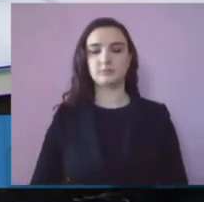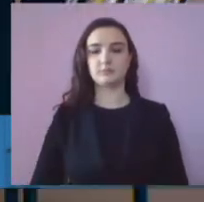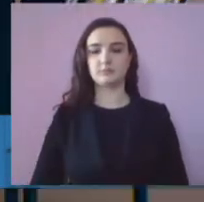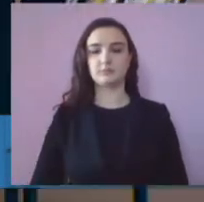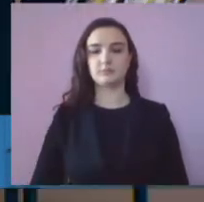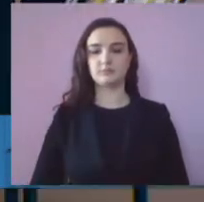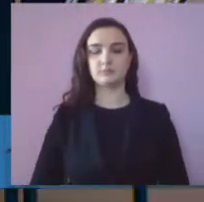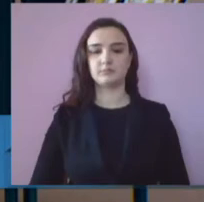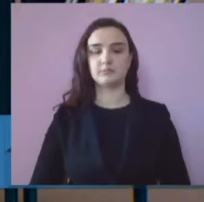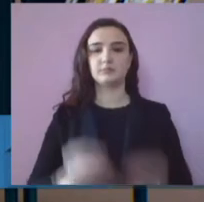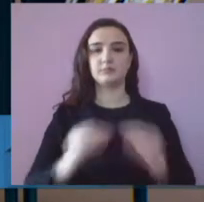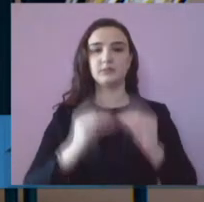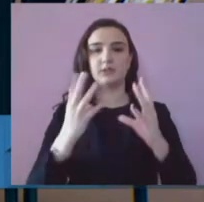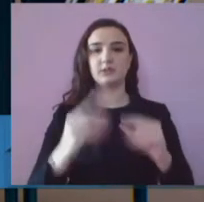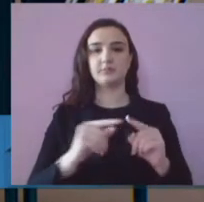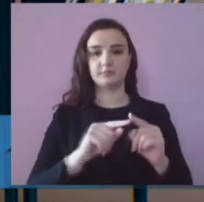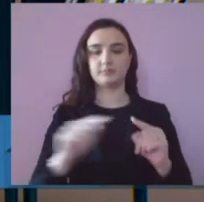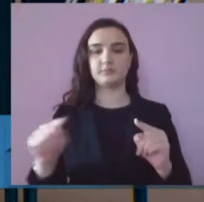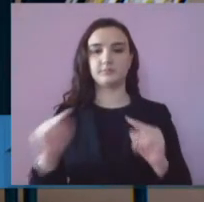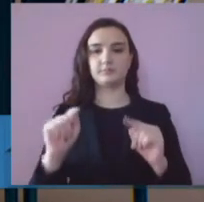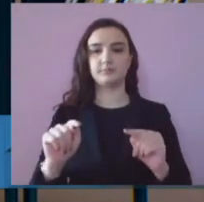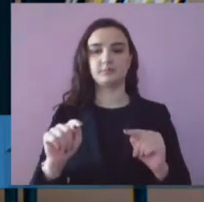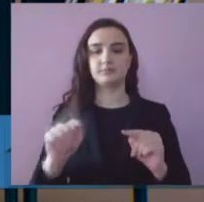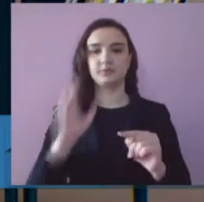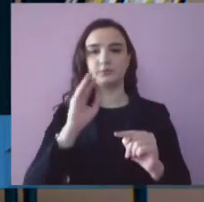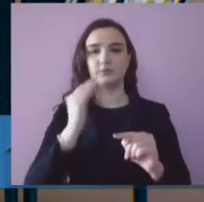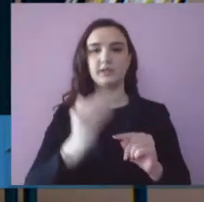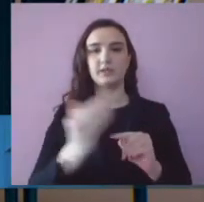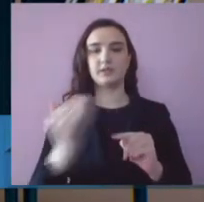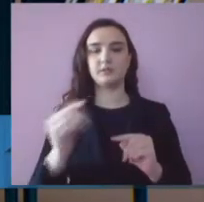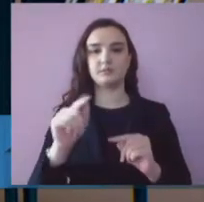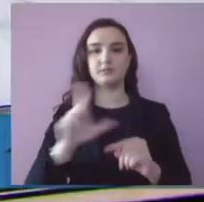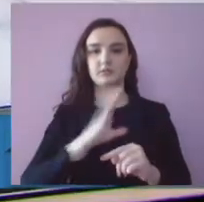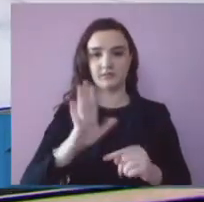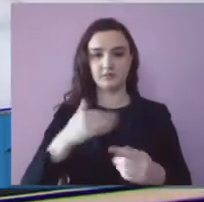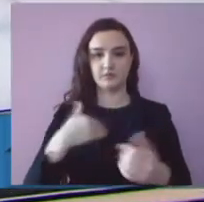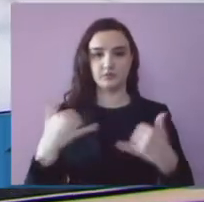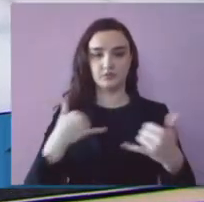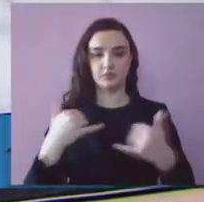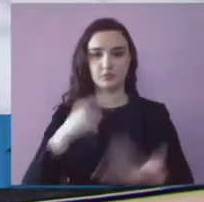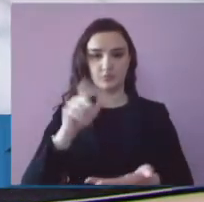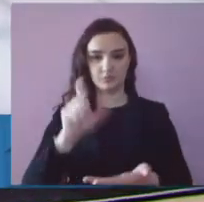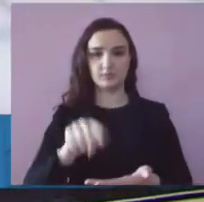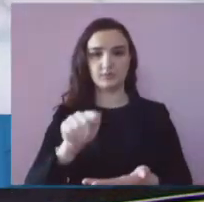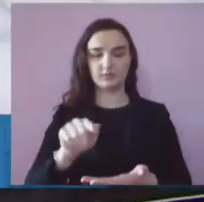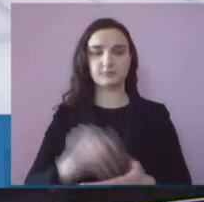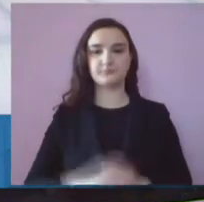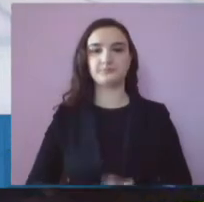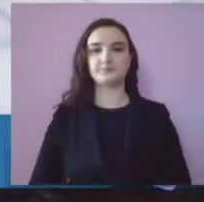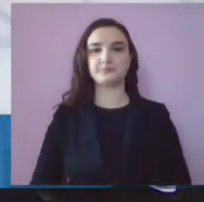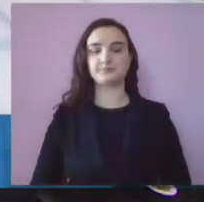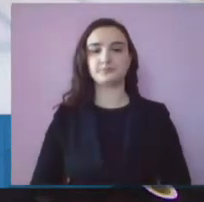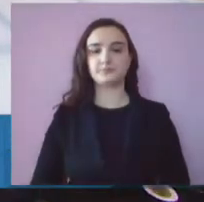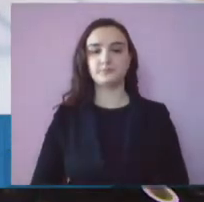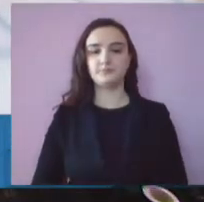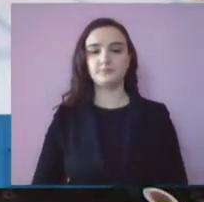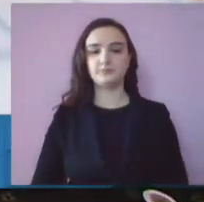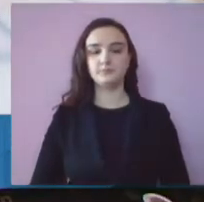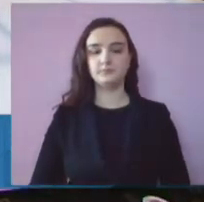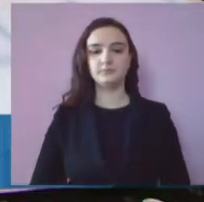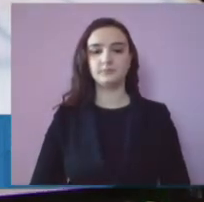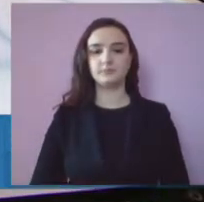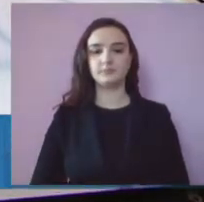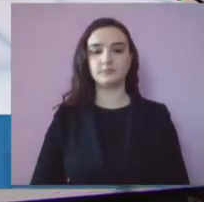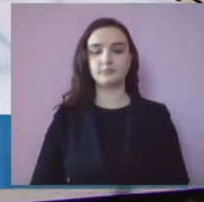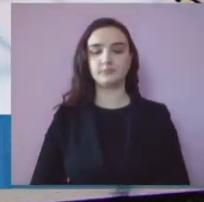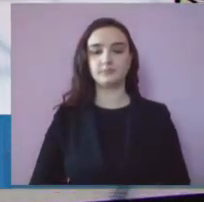არ ყოფილა სატელევიზიო სეზონი, როდესაც თქვენ არ იყავით ჩვენი სტუმარი და ეს 10 წელზე მეტი ასე გრძელდება. Და ჩემთვის